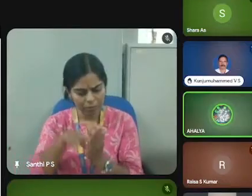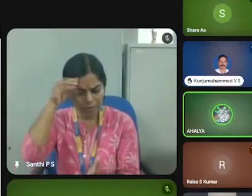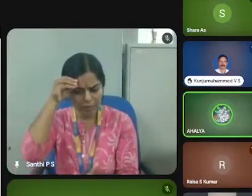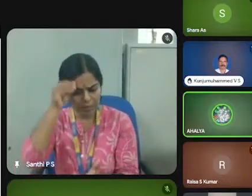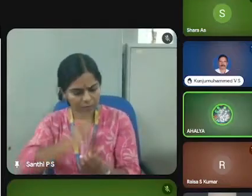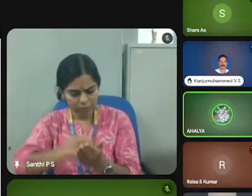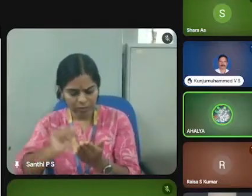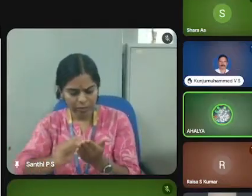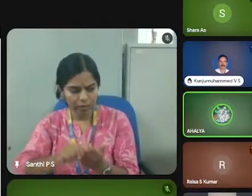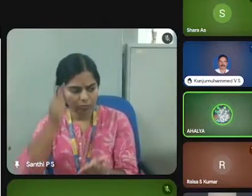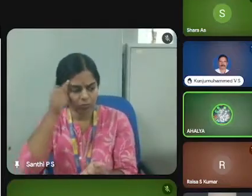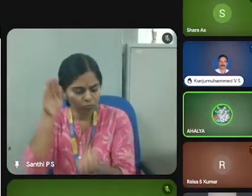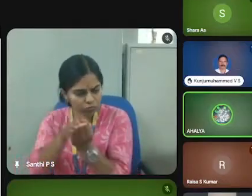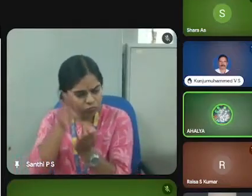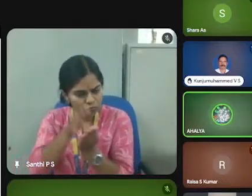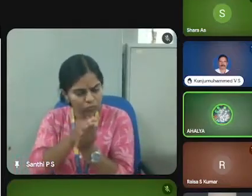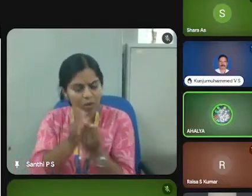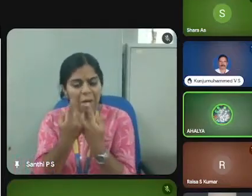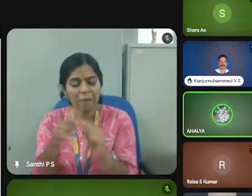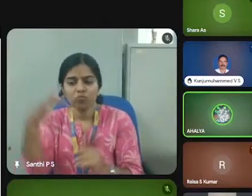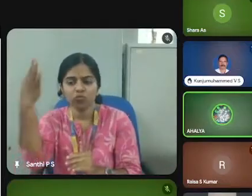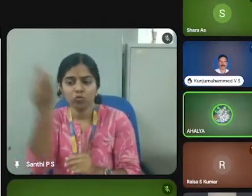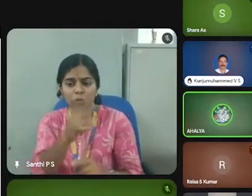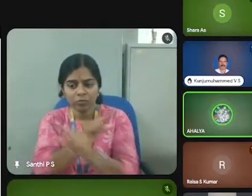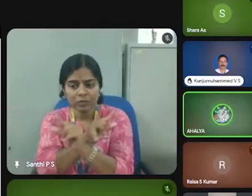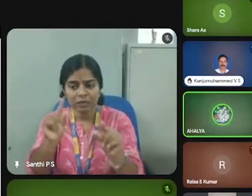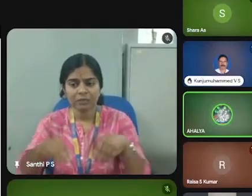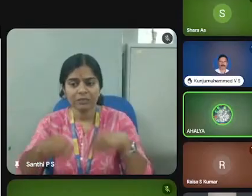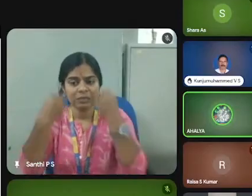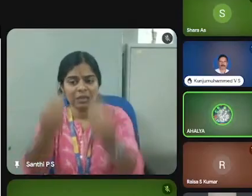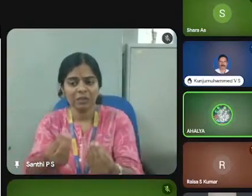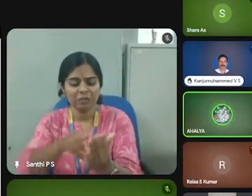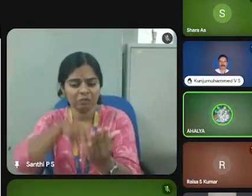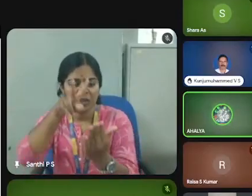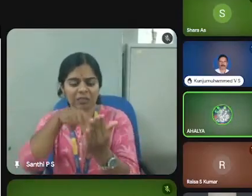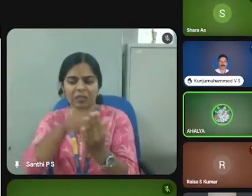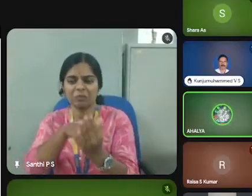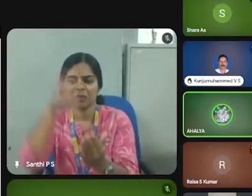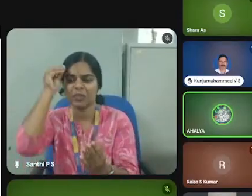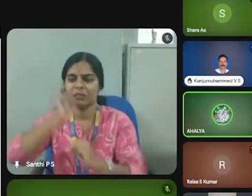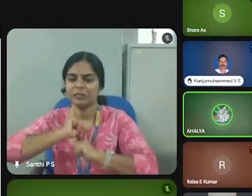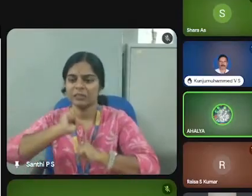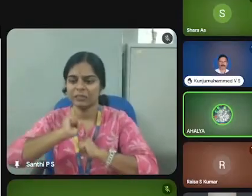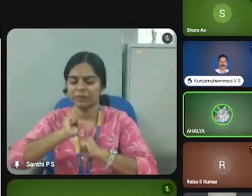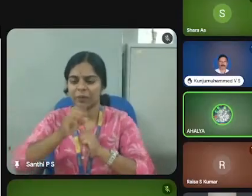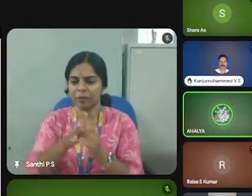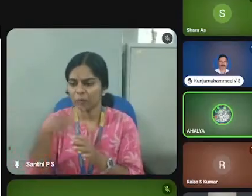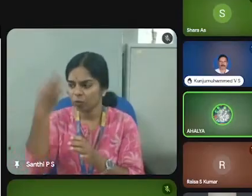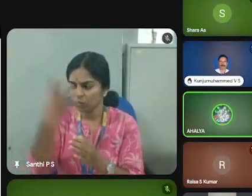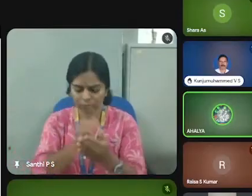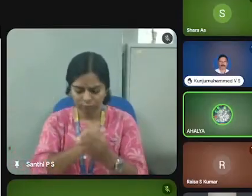എല്ലാം ബൈഹാർട്ട് ചെയ്യും. പക്ഷെ വെറുതെ പുതുതായിട്ട് ഒരു സെന്റൻസ് കൊടുത്തു കഴിഞ്ഞാൽ ആൾക്കത് വായിക്കാനായിട്ട് ബുദ്ധിമുട്ടാണ്. ഇപ്പൊ ഒരു സെന്റൻസ് ഒരു നമ്മൾ